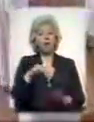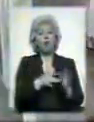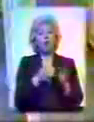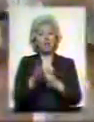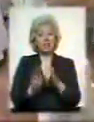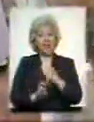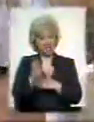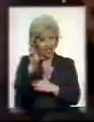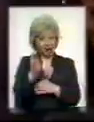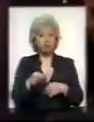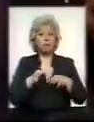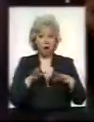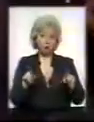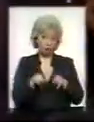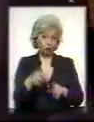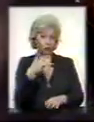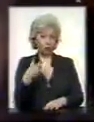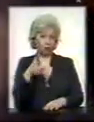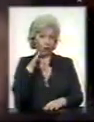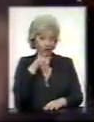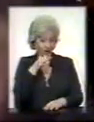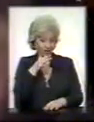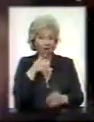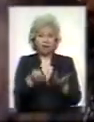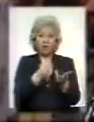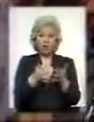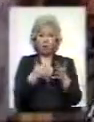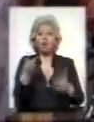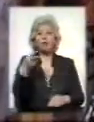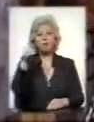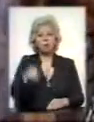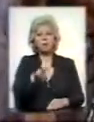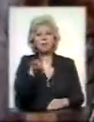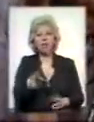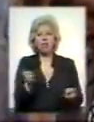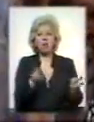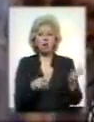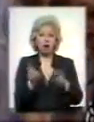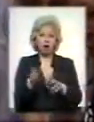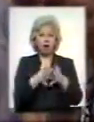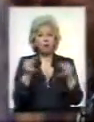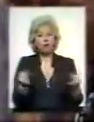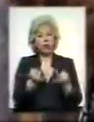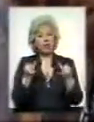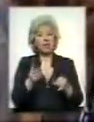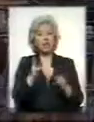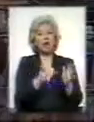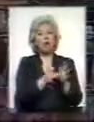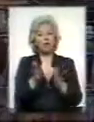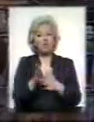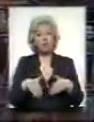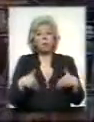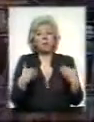тоже празднует 300-летие. Сейчас в ней насчитывается около 2000 постоянных прихожан. Большой интерес к католицизму проявляют